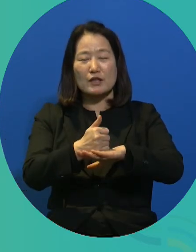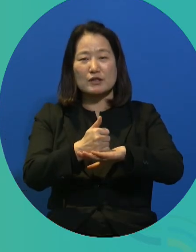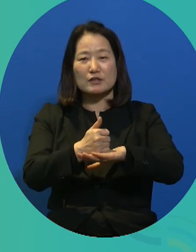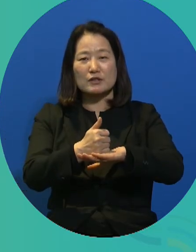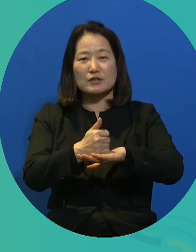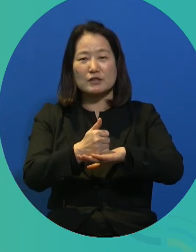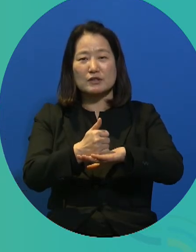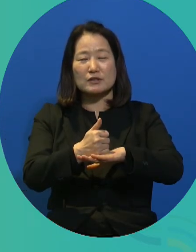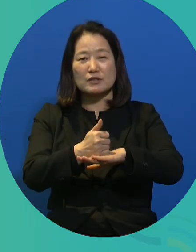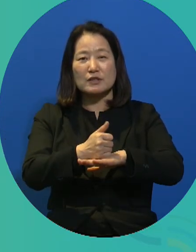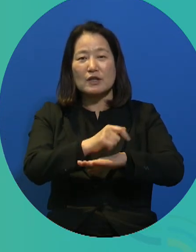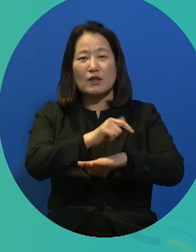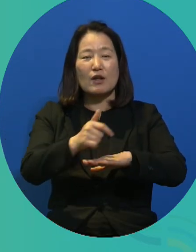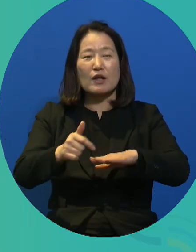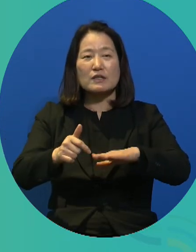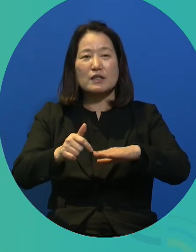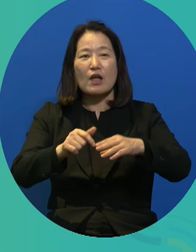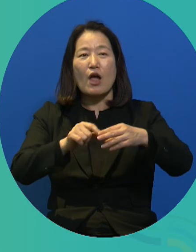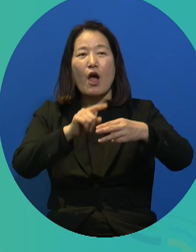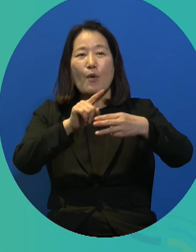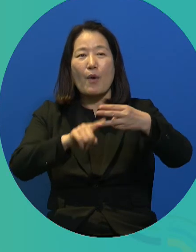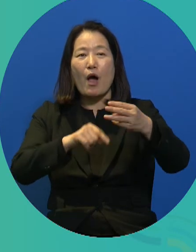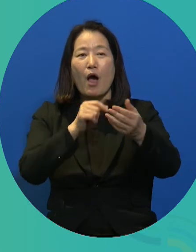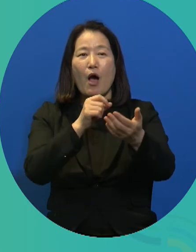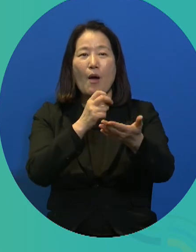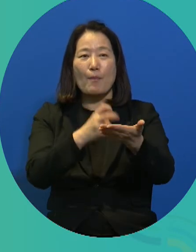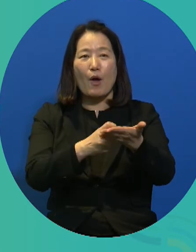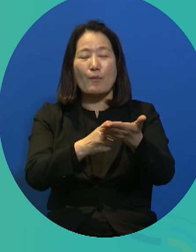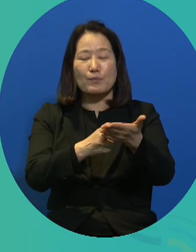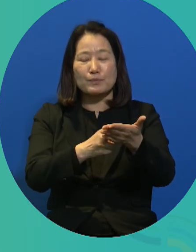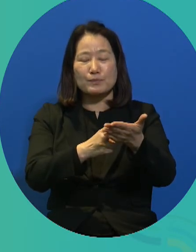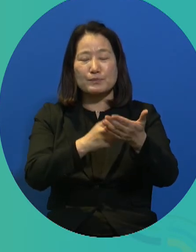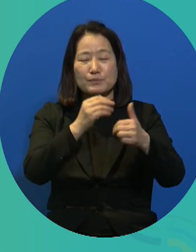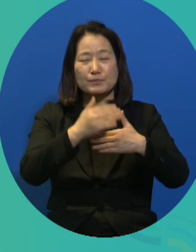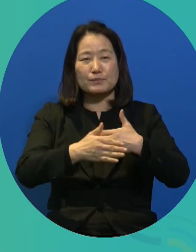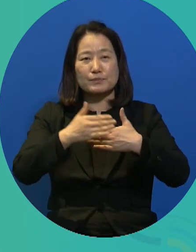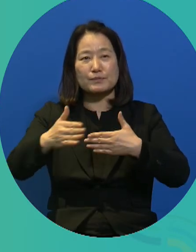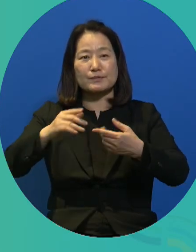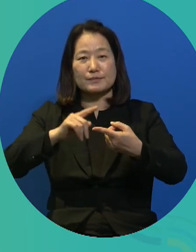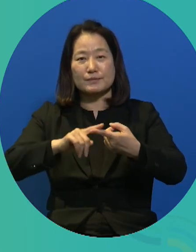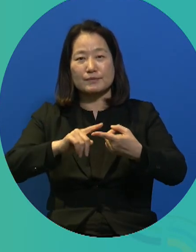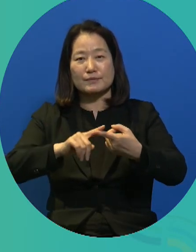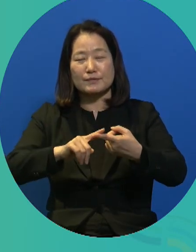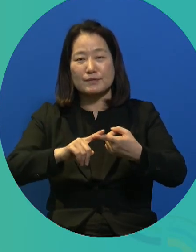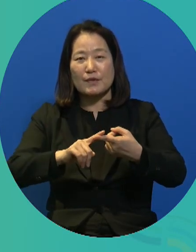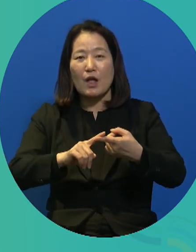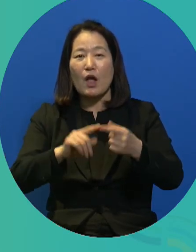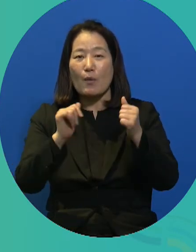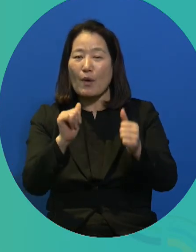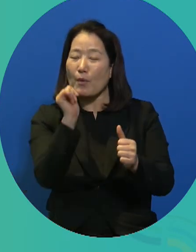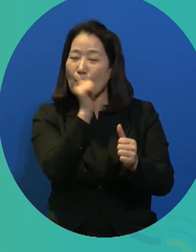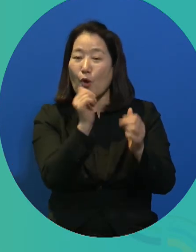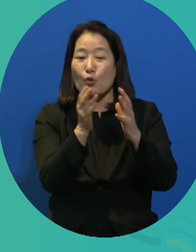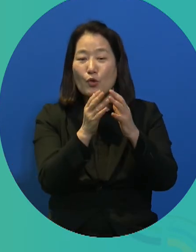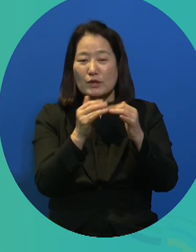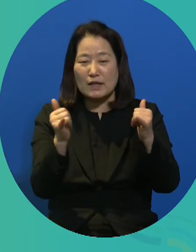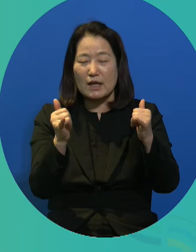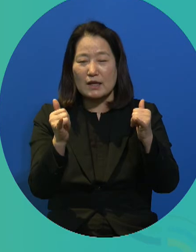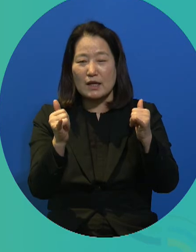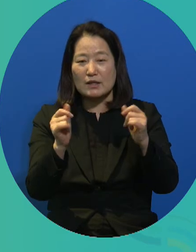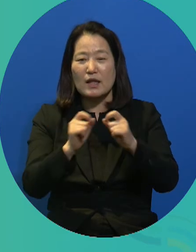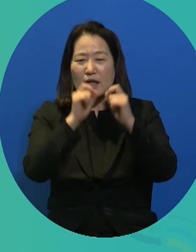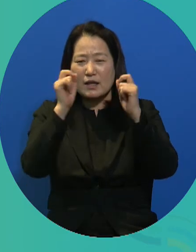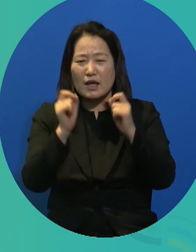이제 형사사법 절차나 이제 민사소송 절차처럼 결국 이제 변호인의 변호사에게